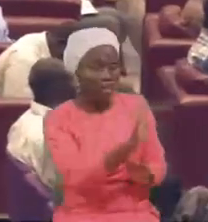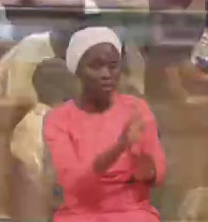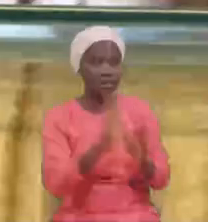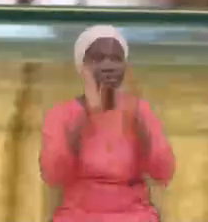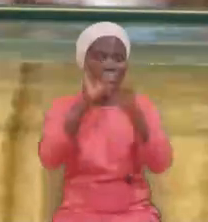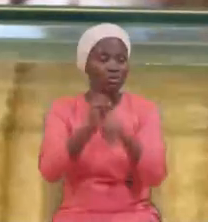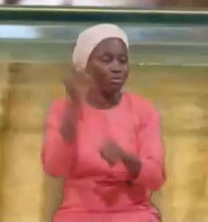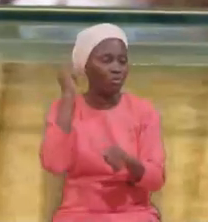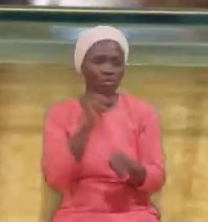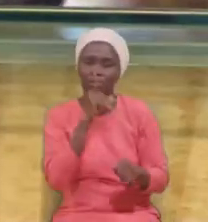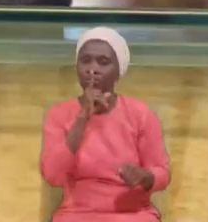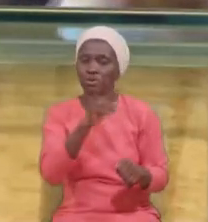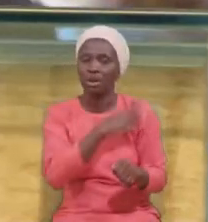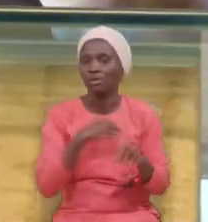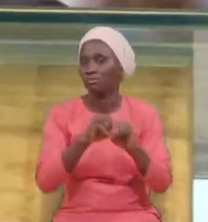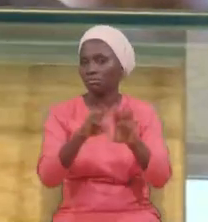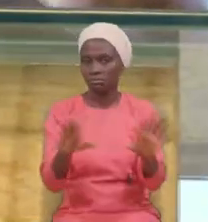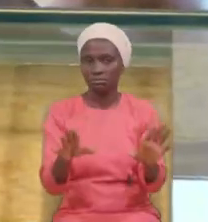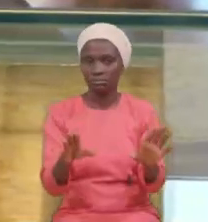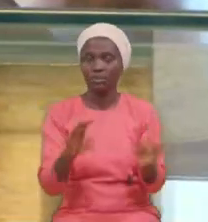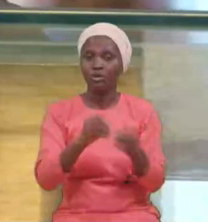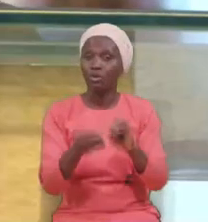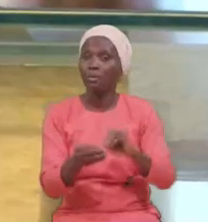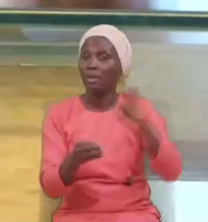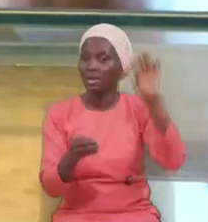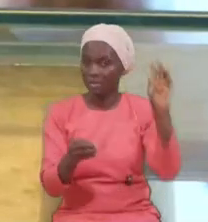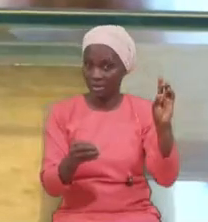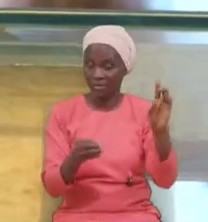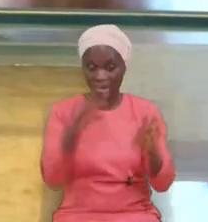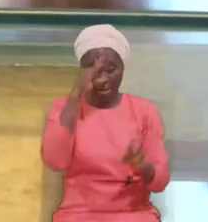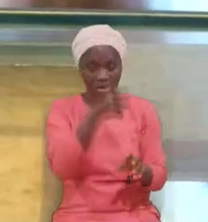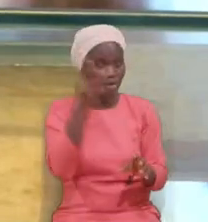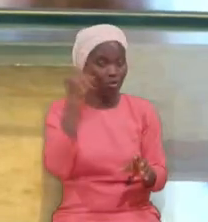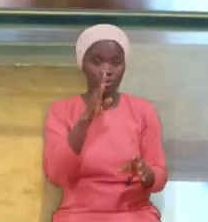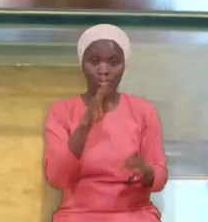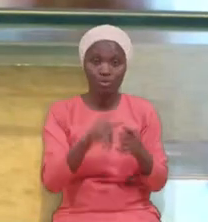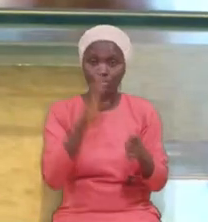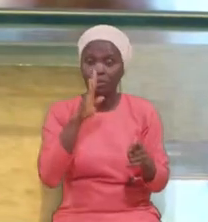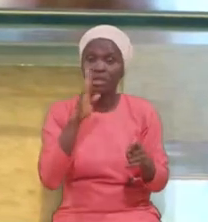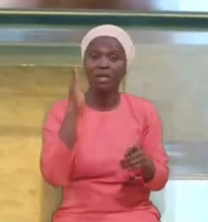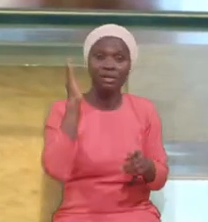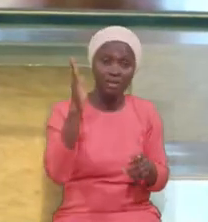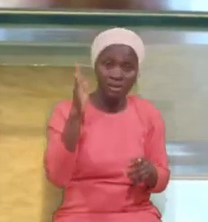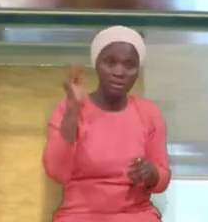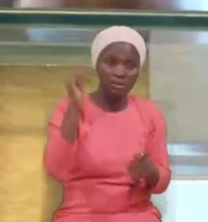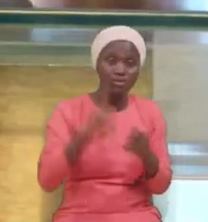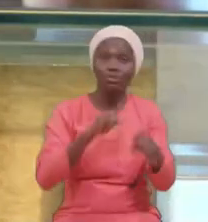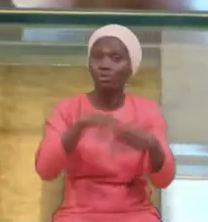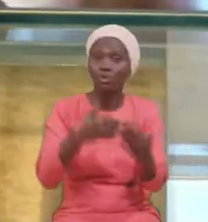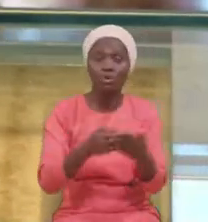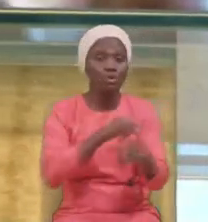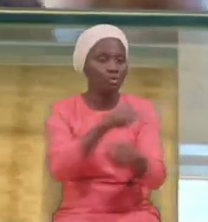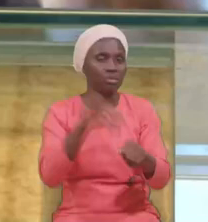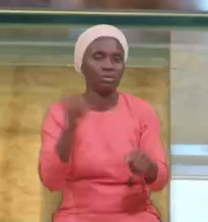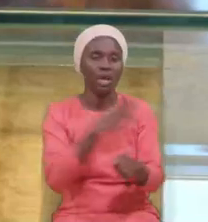Son miracle était vérifiable. Numéro 7. Ce doit être un témoignage à la